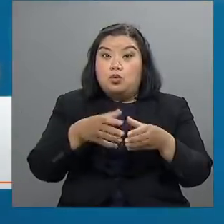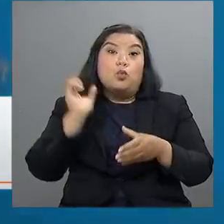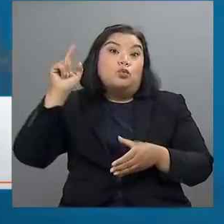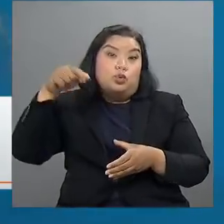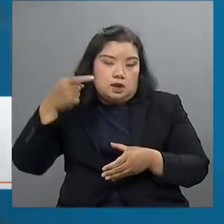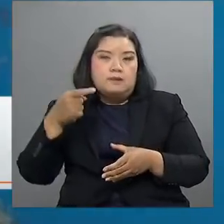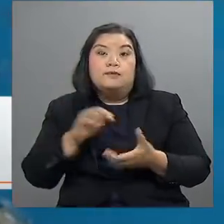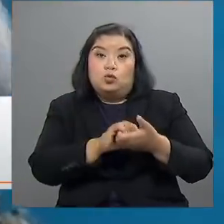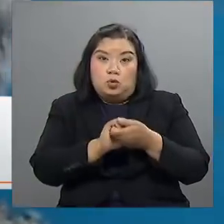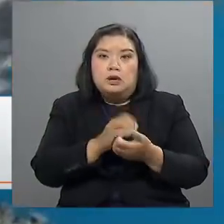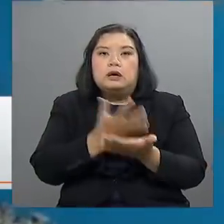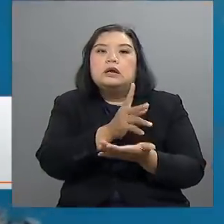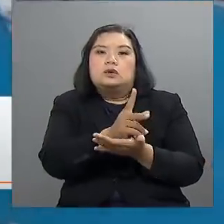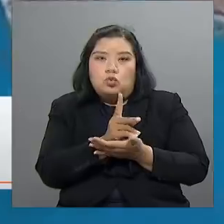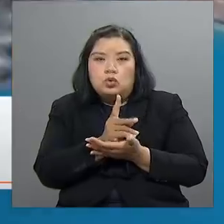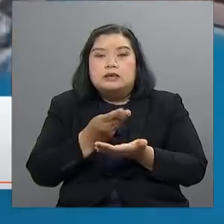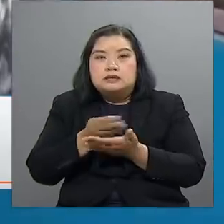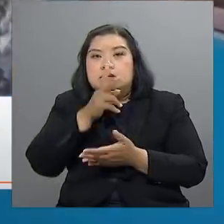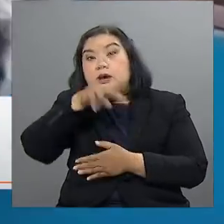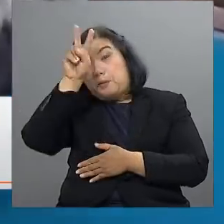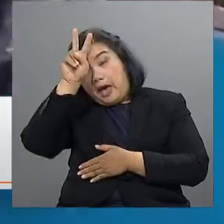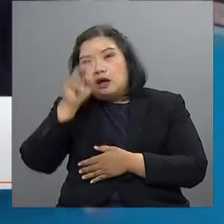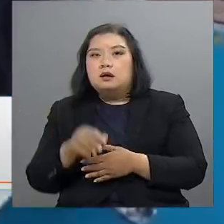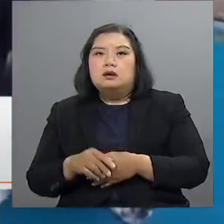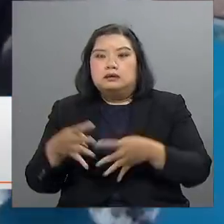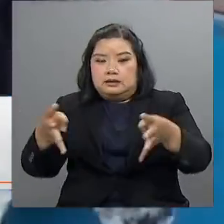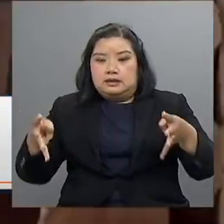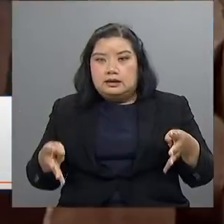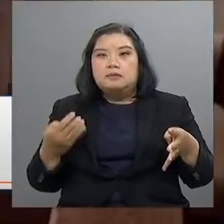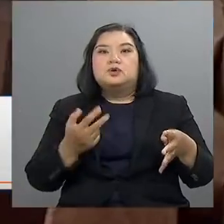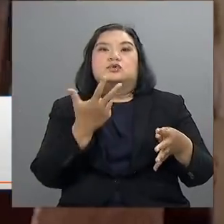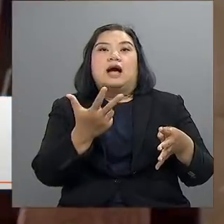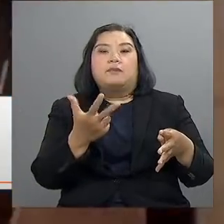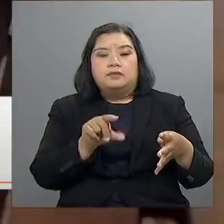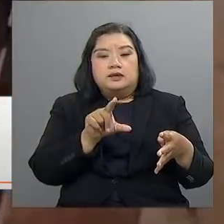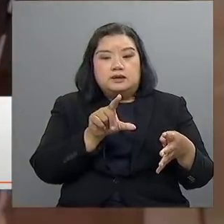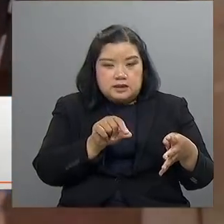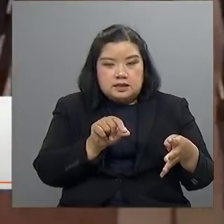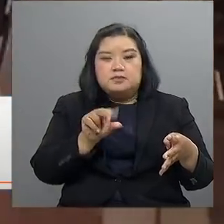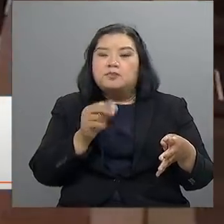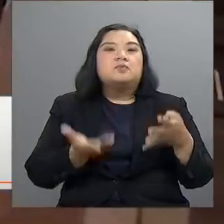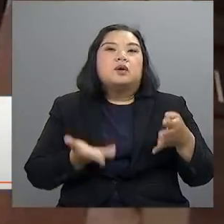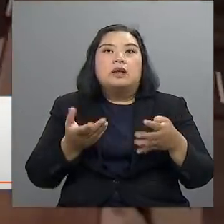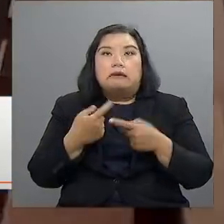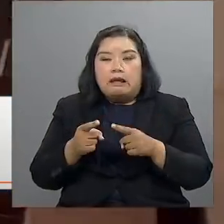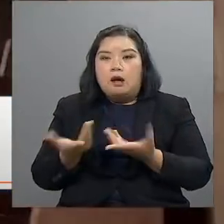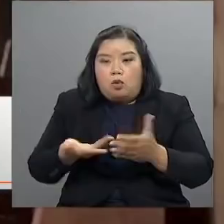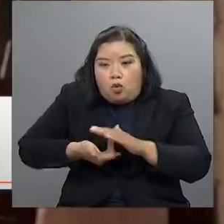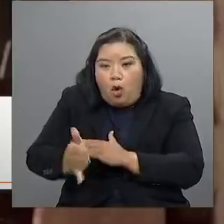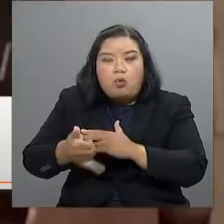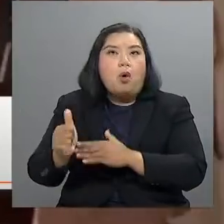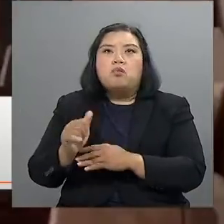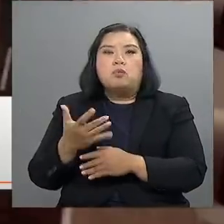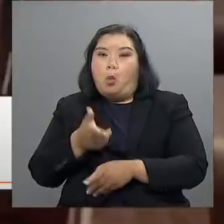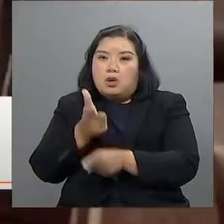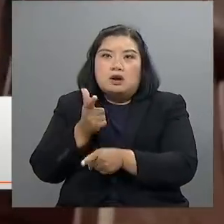พะเพิ่ม3ข้อครับคอกละ20ถึง30ตัวแต่จำนวนลูกที่เกิดมานั้นไม่เพียงพอต่อความต้องการของตลาดครับแสดงว่าต้องการเ